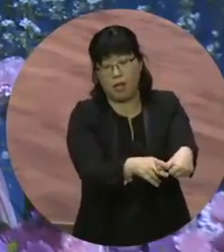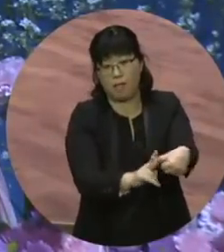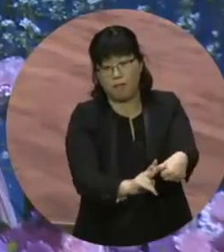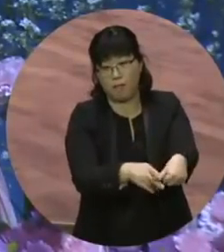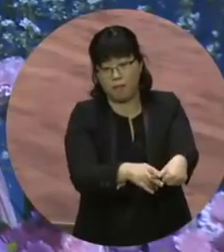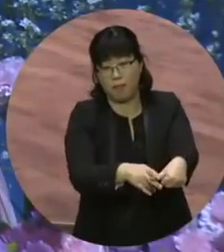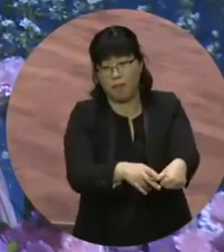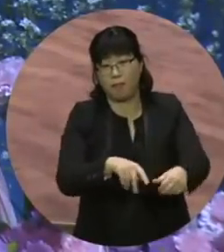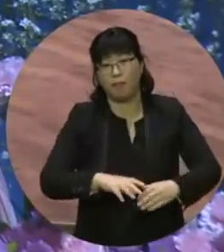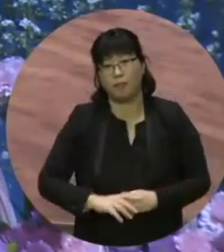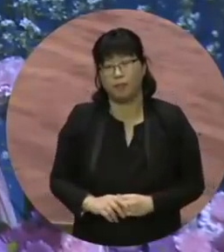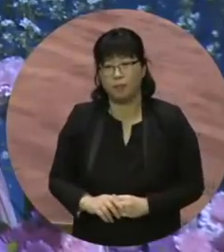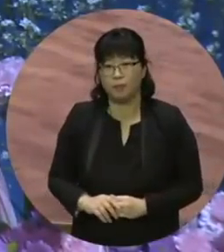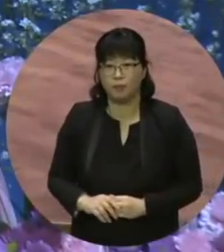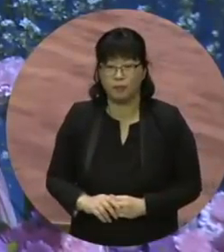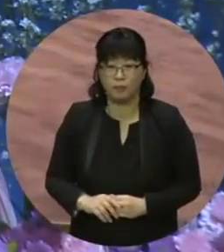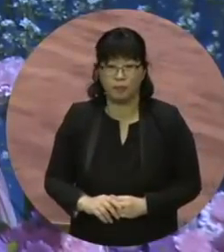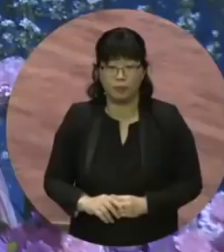하루에도 수차례